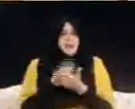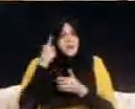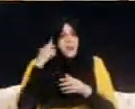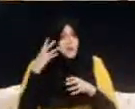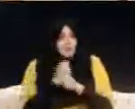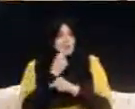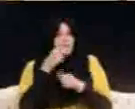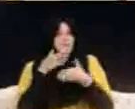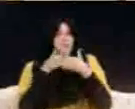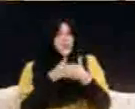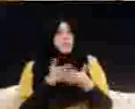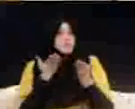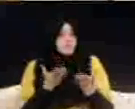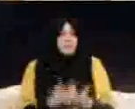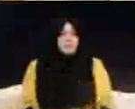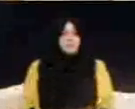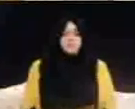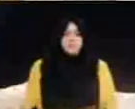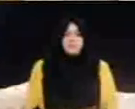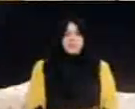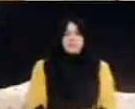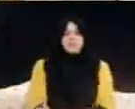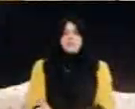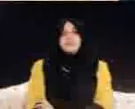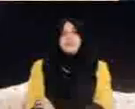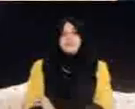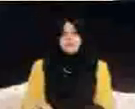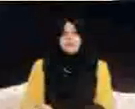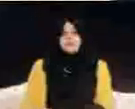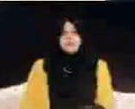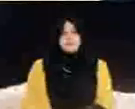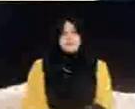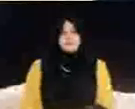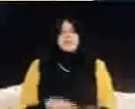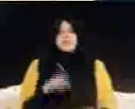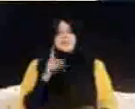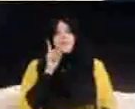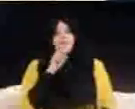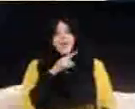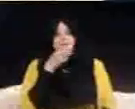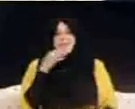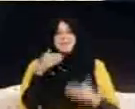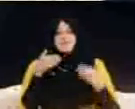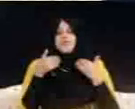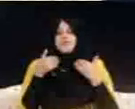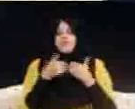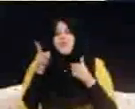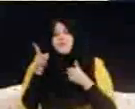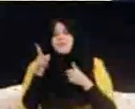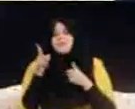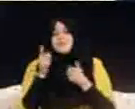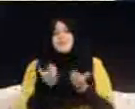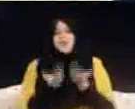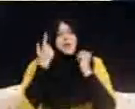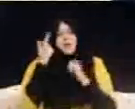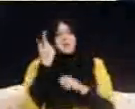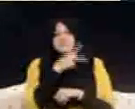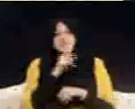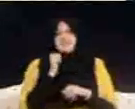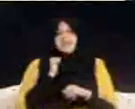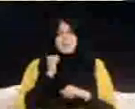يحقق مقاصدها. نعم، بارك الله فيك، شكرا جزيلا. طلبة الدعاء في آخر أسئلتها للوالدة، صلى الله تعالى أن